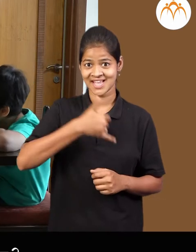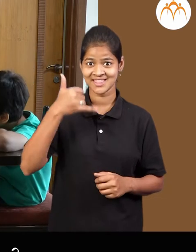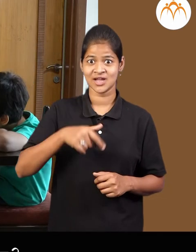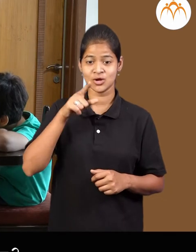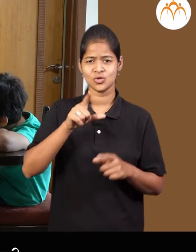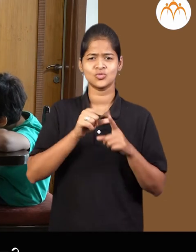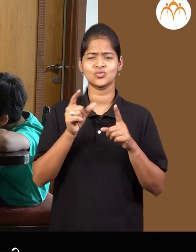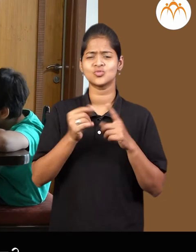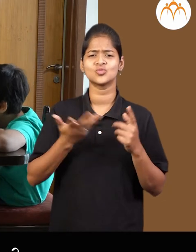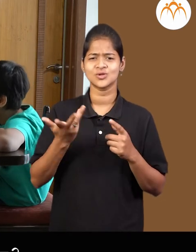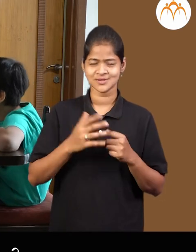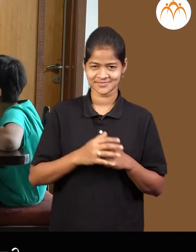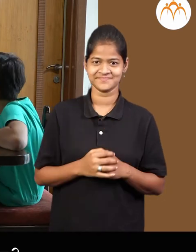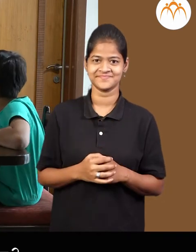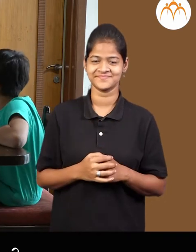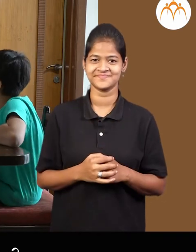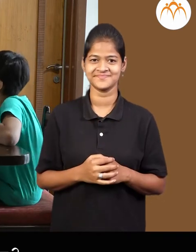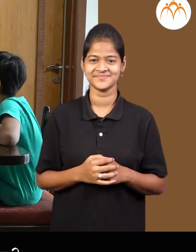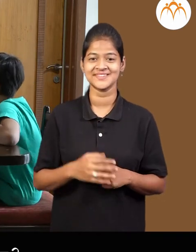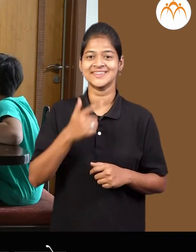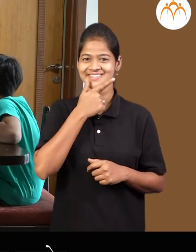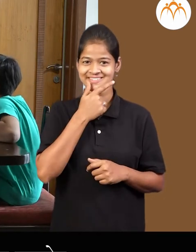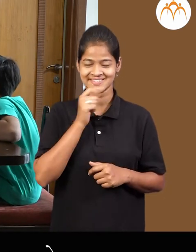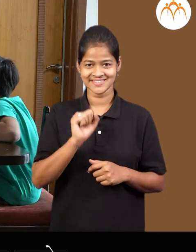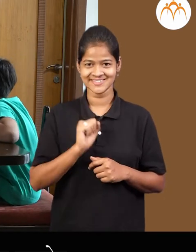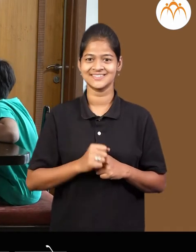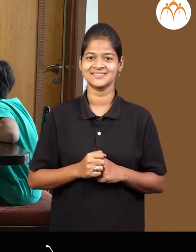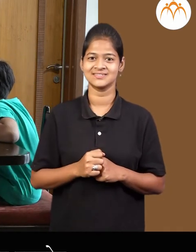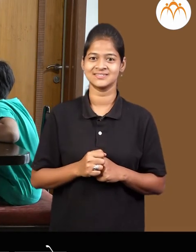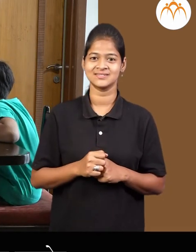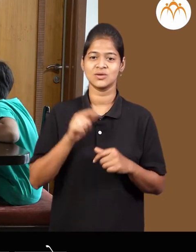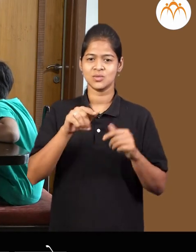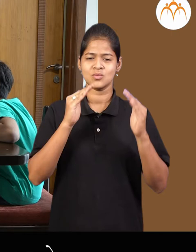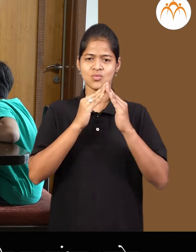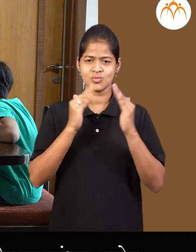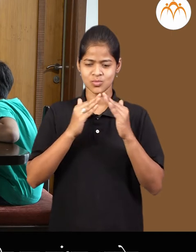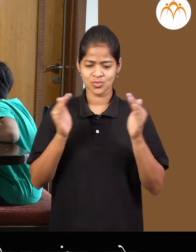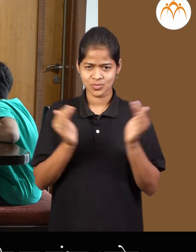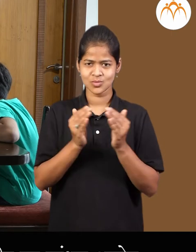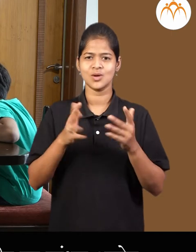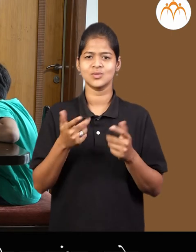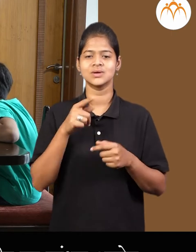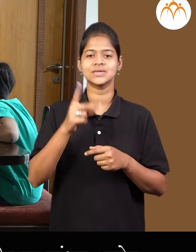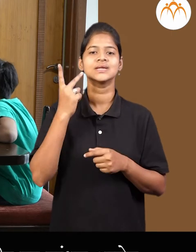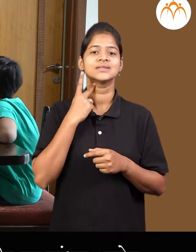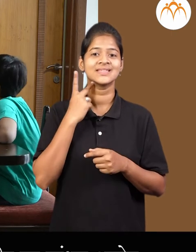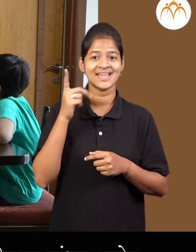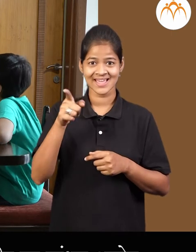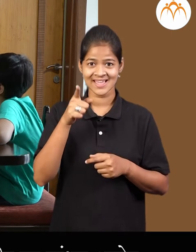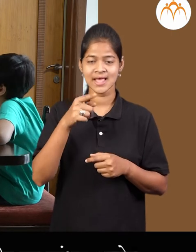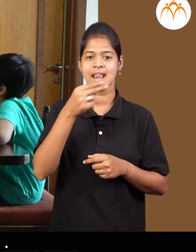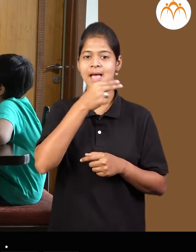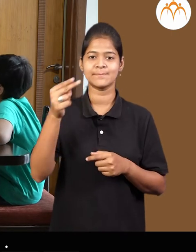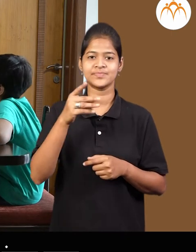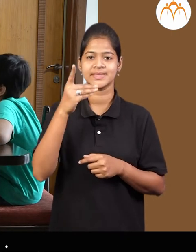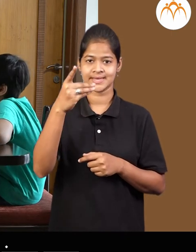दादा काय करतोयस तू? अगं मी एक छोटंसं मॉडेल तयार करतोय. आपले देशपांडे काका आहेत ना, ते नवीन घर